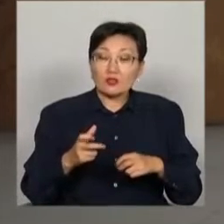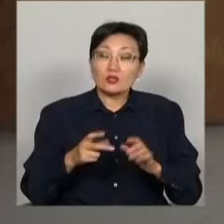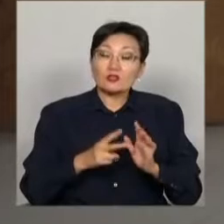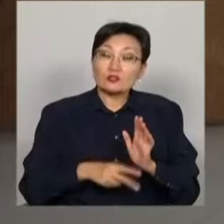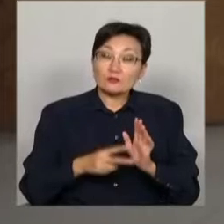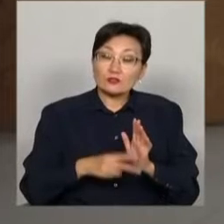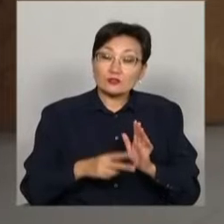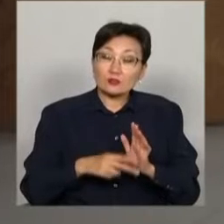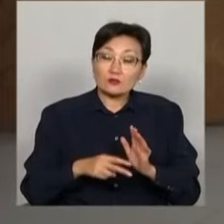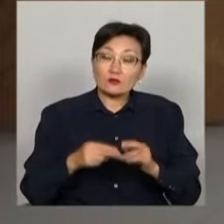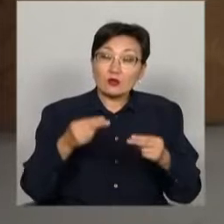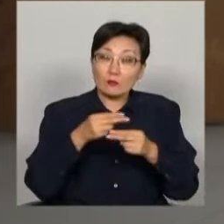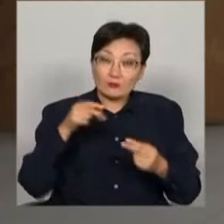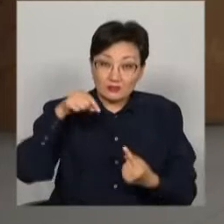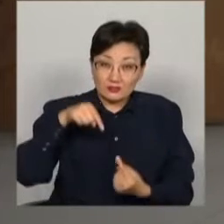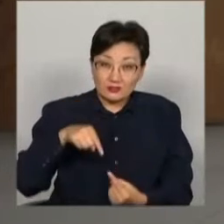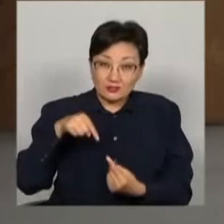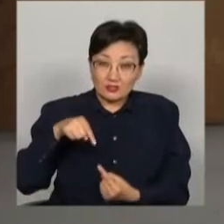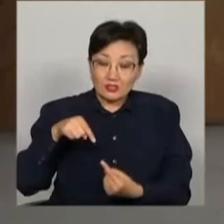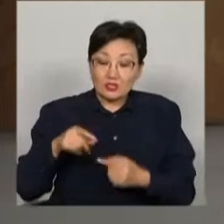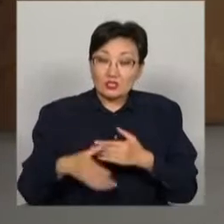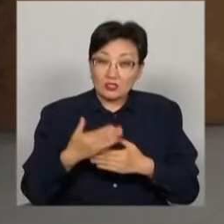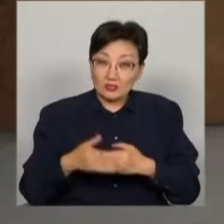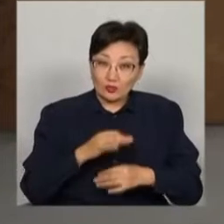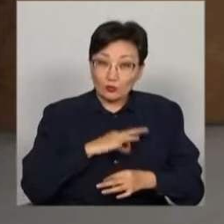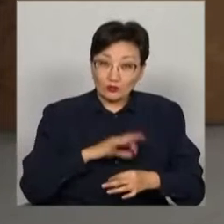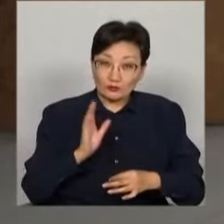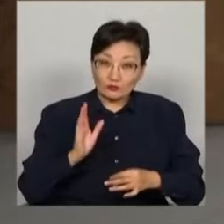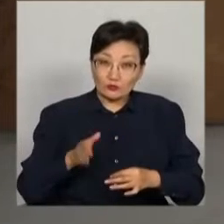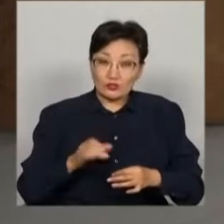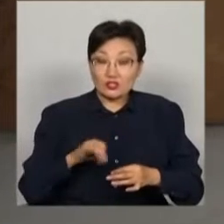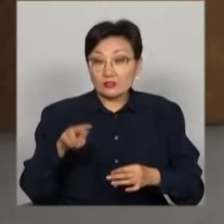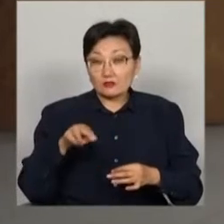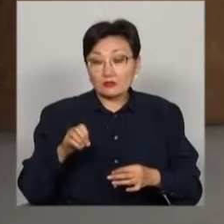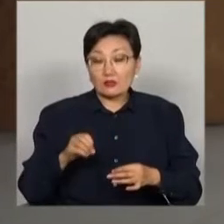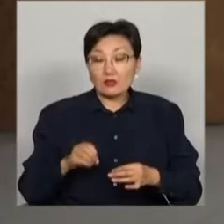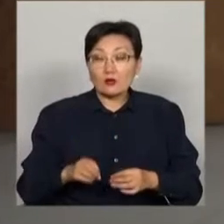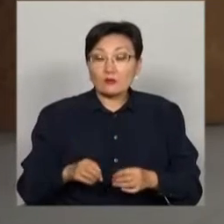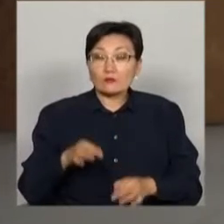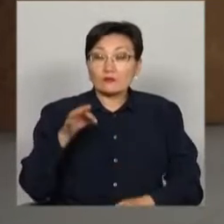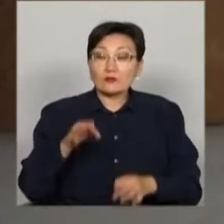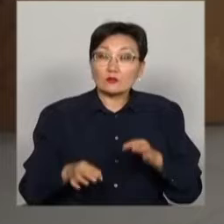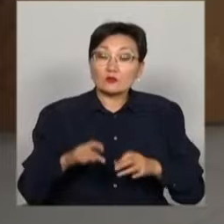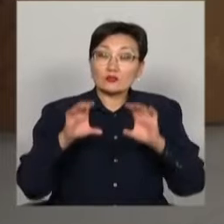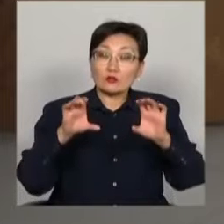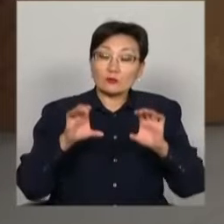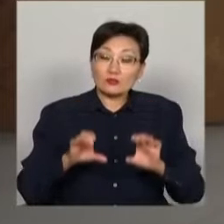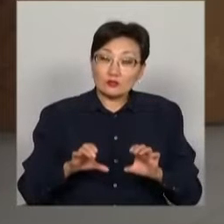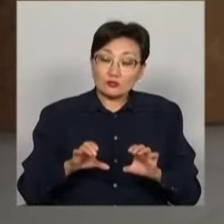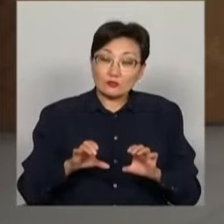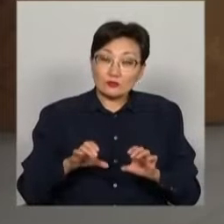370-ші бап бойынша жаңағы жазаға тартылады. Және де қылмыстық кодекс бойынша